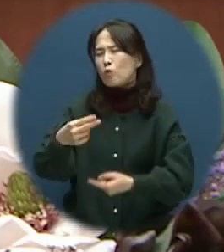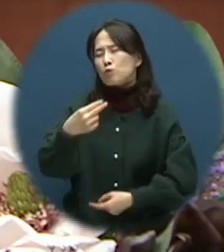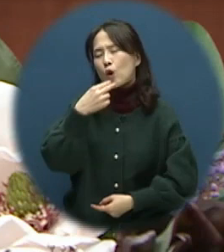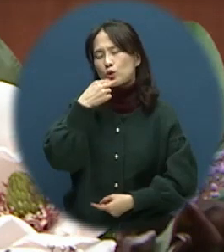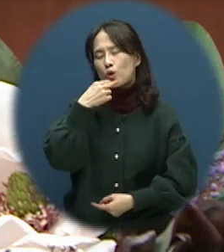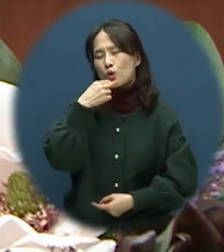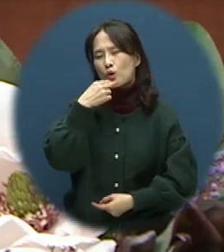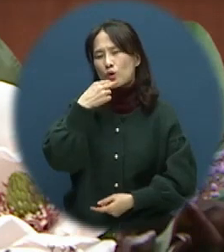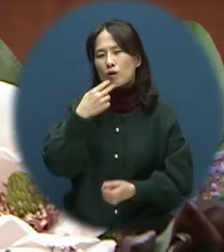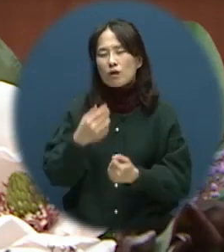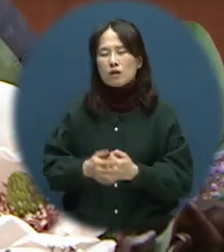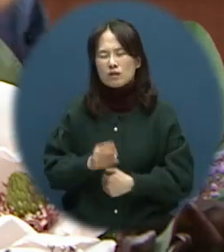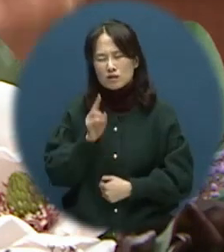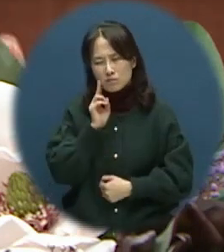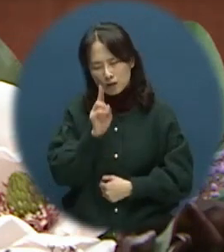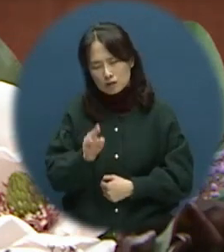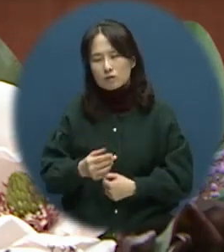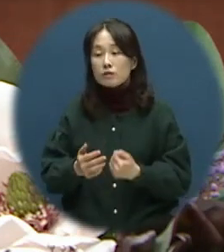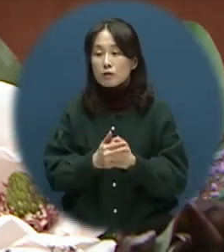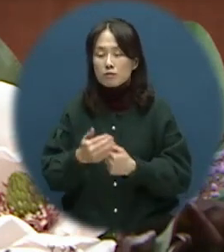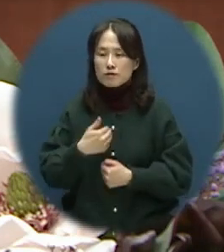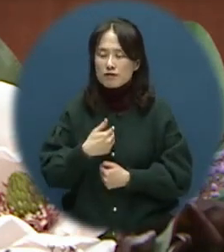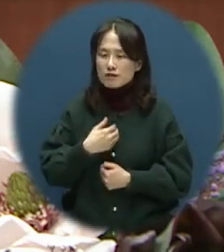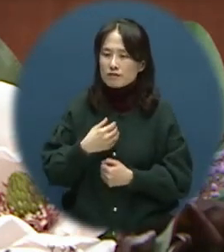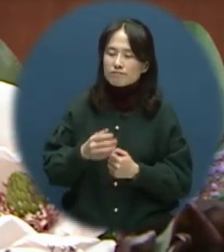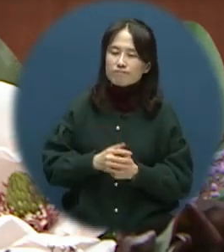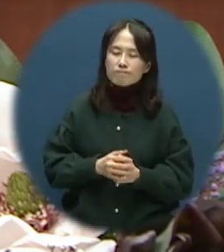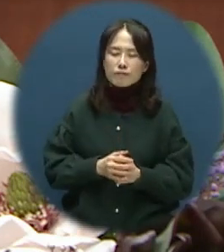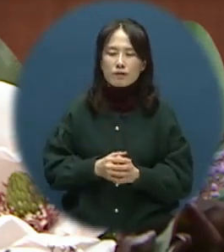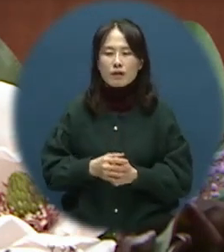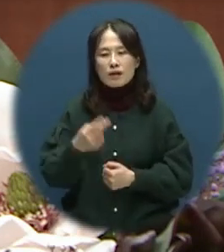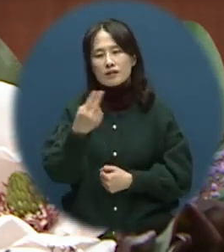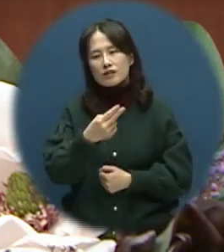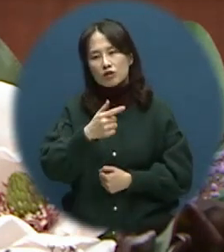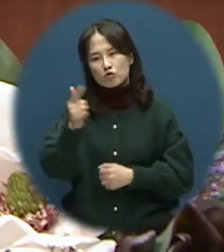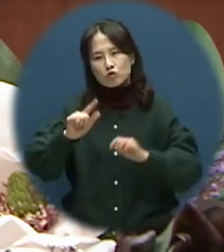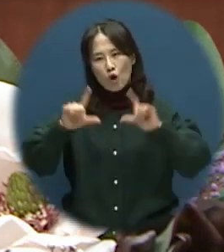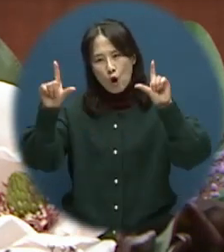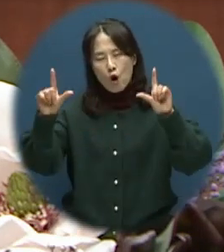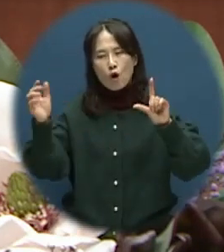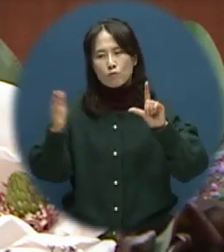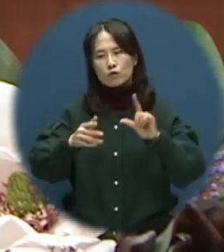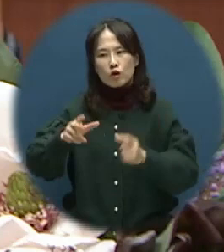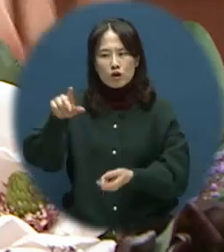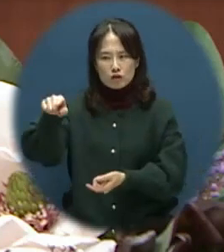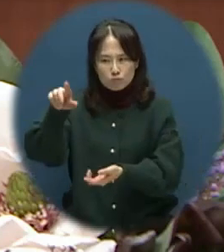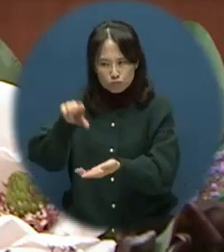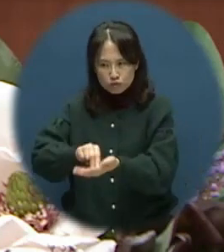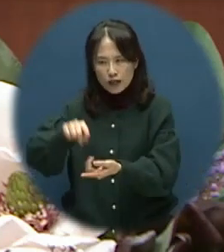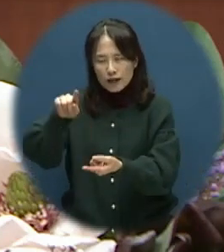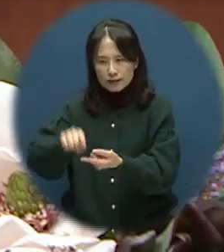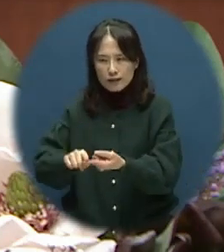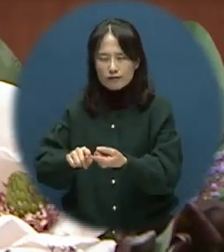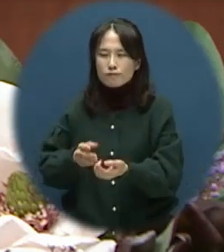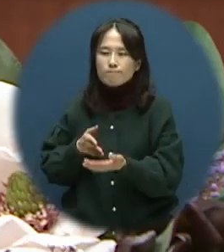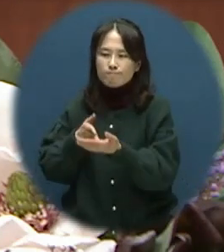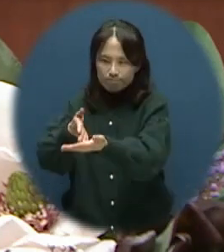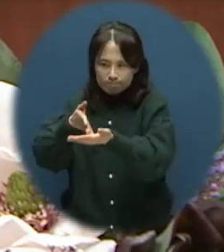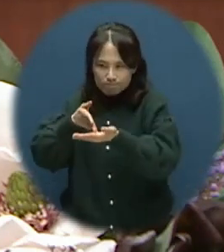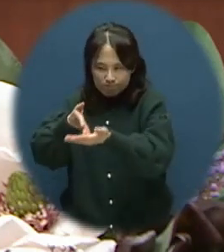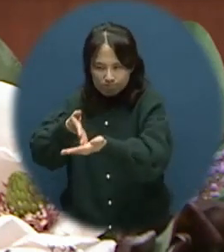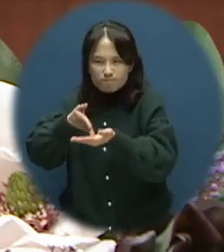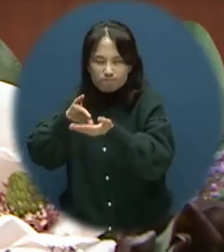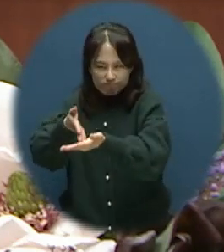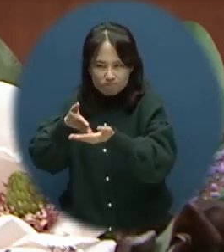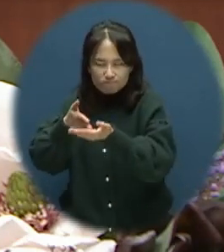네. 그래서 이제 제가 이제 목소리 높여서 2006년부터 그 문제를 계속 문제 제기를 했고 많이